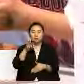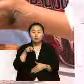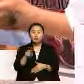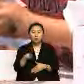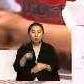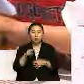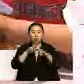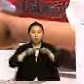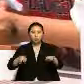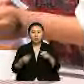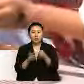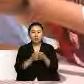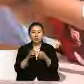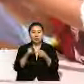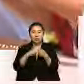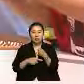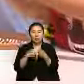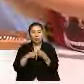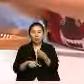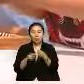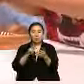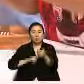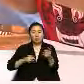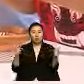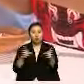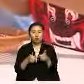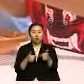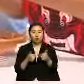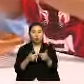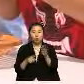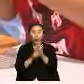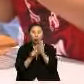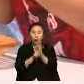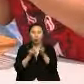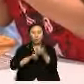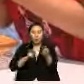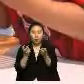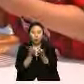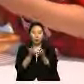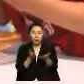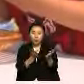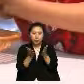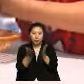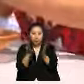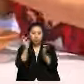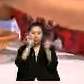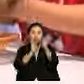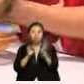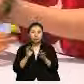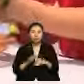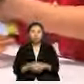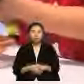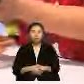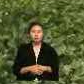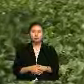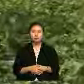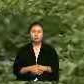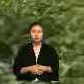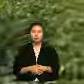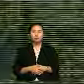금사면은 축제 취소로 인한 참외 판매 축소에 대비해 참외 홍보와 판로 확보에 만전을 기하겠다고 밝혔습니다.